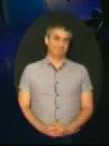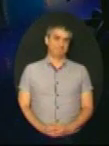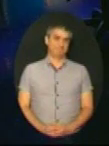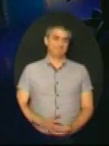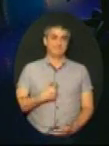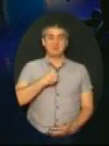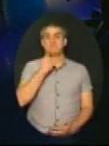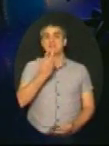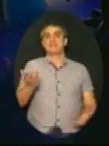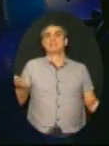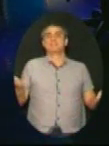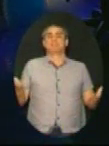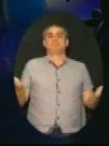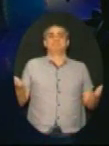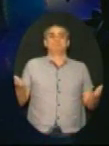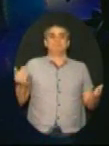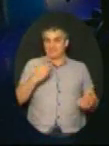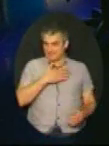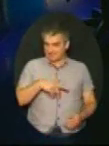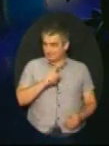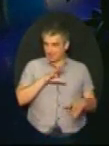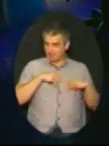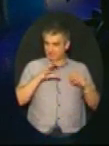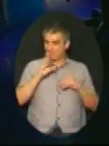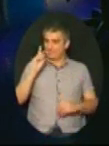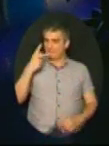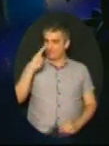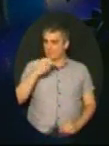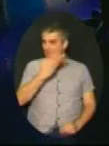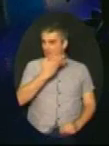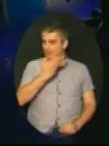מה אני אגיד לכם? אם את רצית לחלוק על דפנה בעניין של